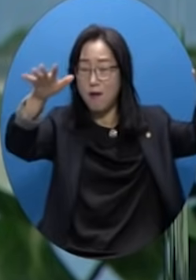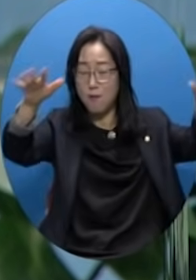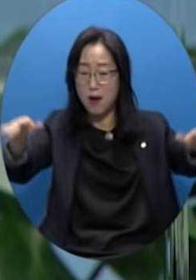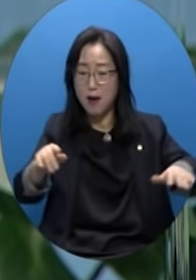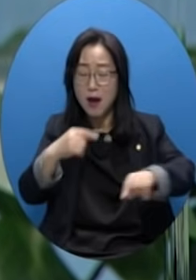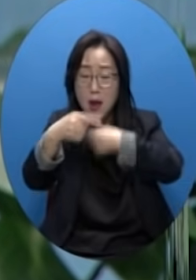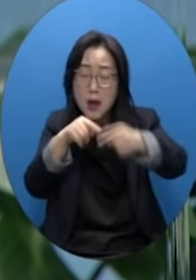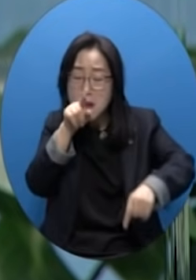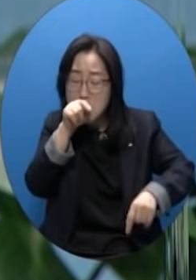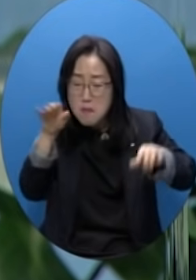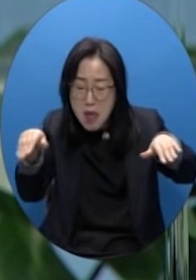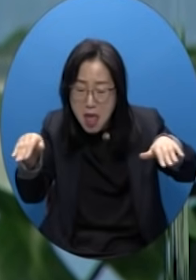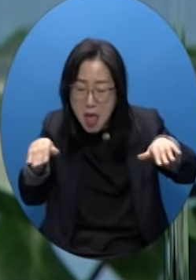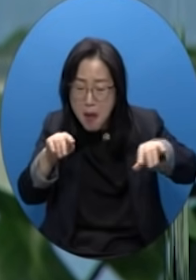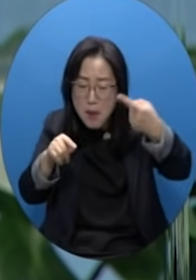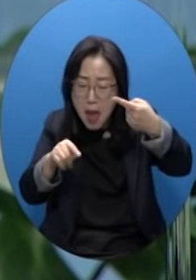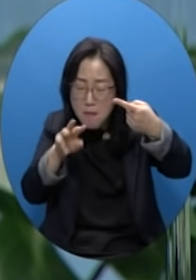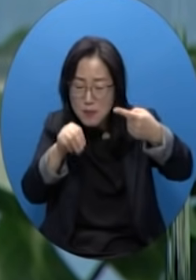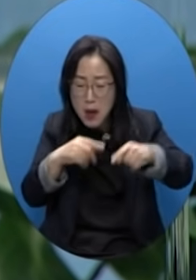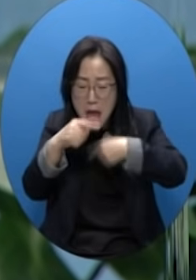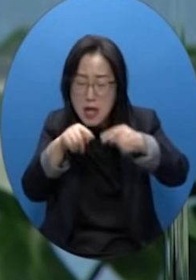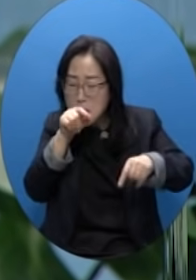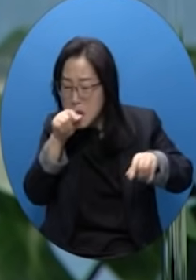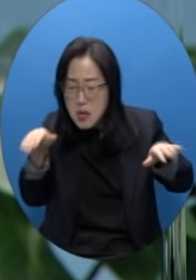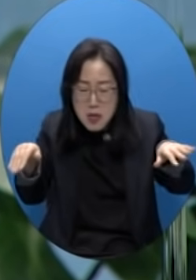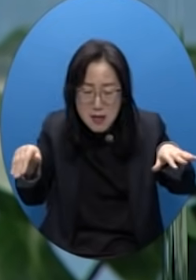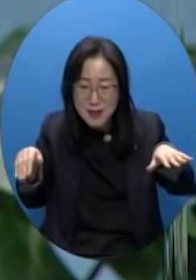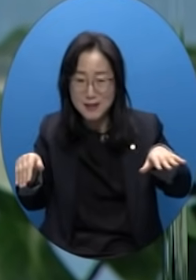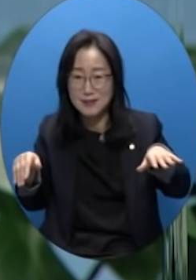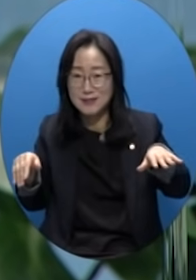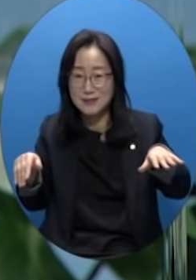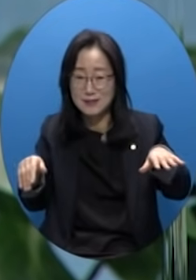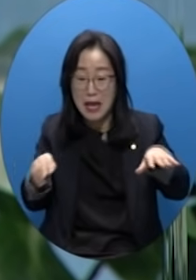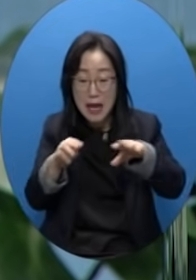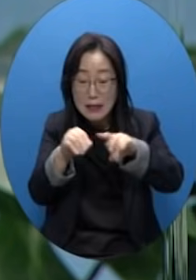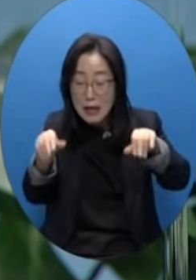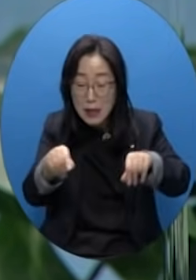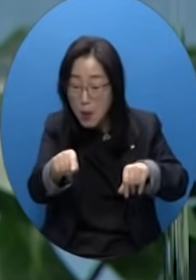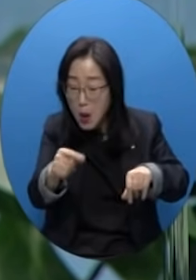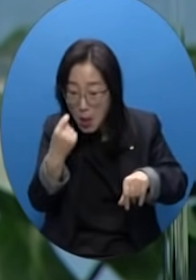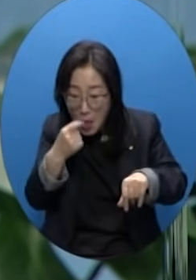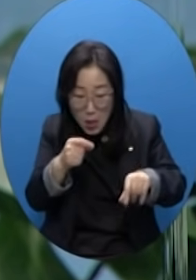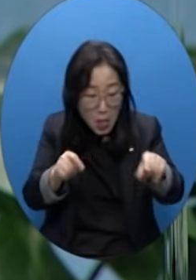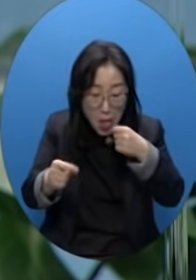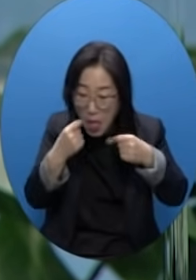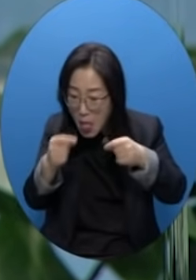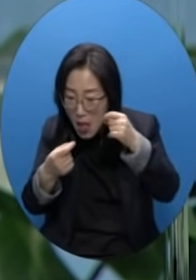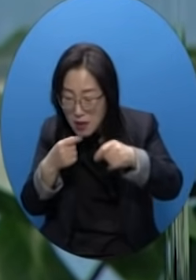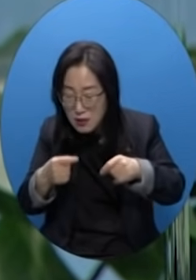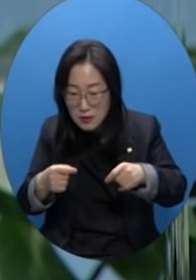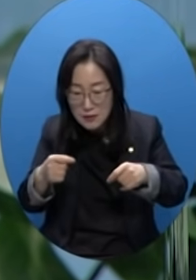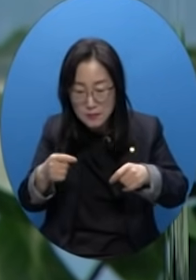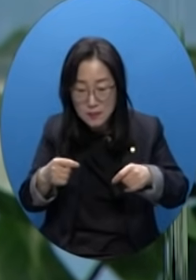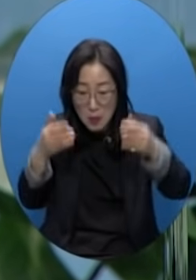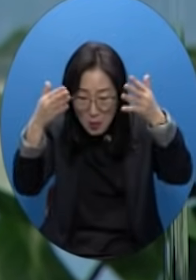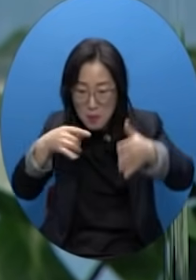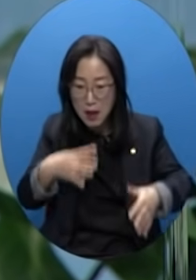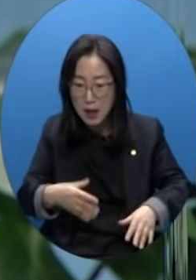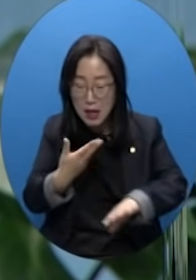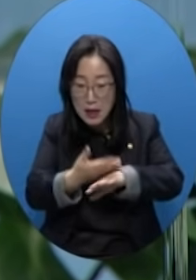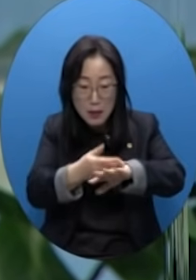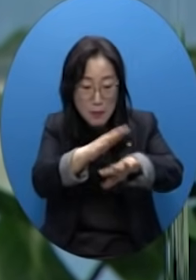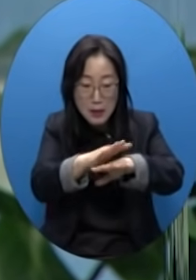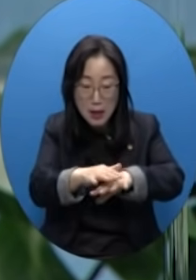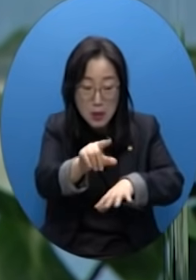100m 밖에 뭐가 가니까 반 낙제 개척하면서 땅에 떨어진 먹어 주어 먹는 데만 정신이 없습니다 남의 밭에 가서 모든